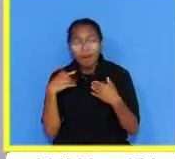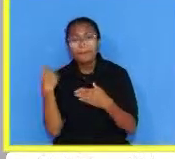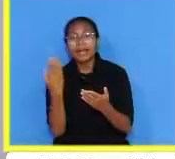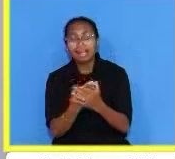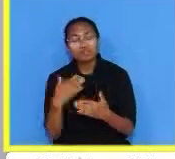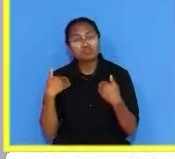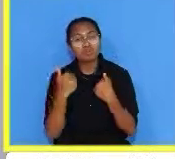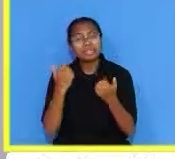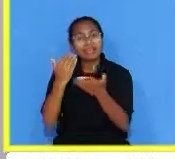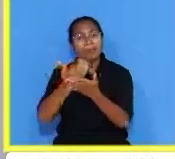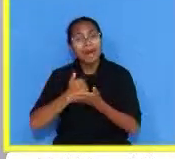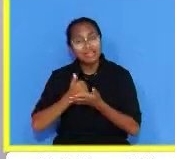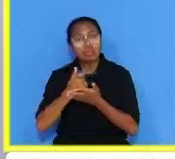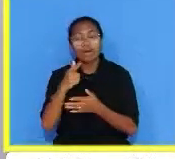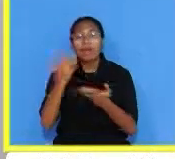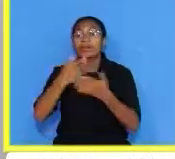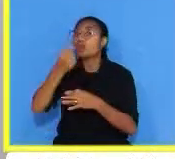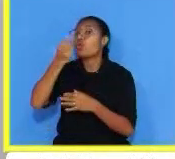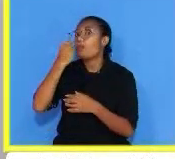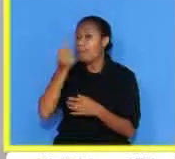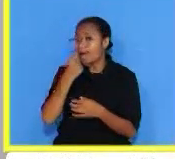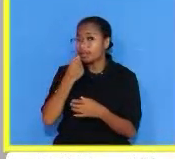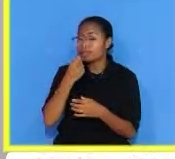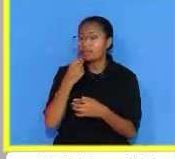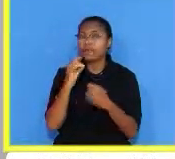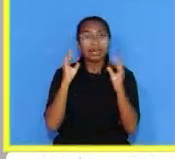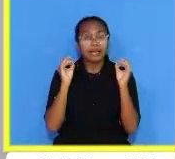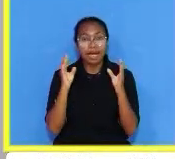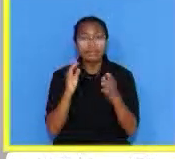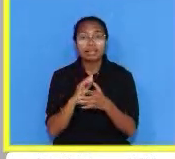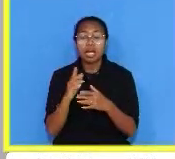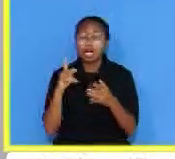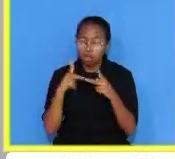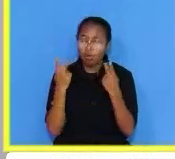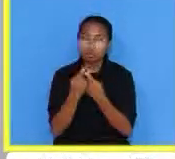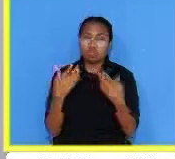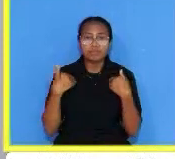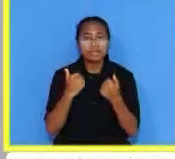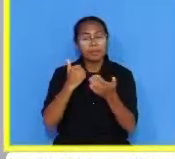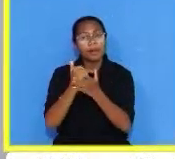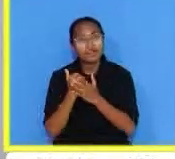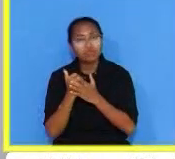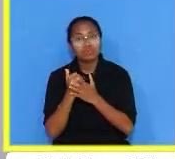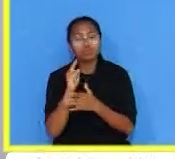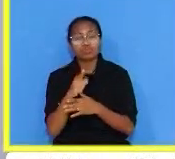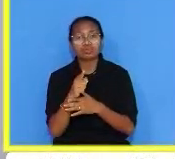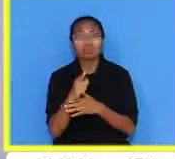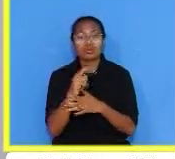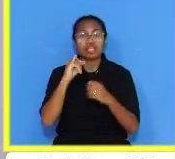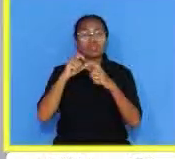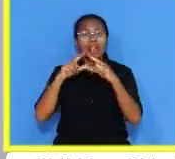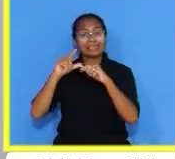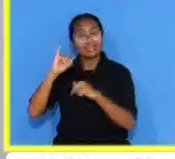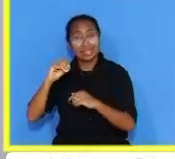mereka dikasih obat, minum dan lain-lain. Terus keluarga juga membantu mereka untuk isolasi di